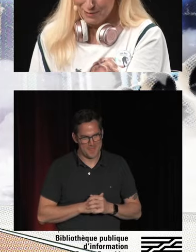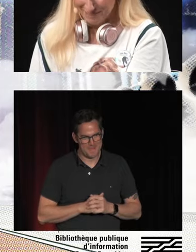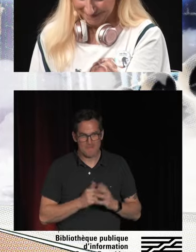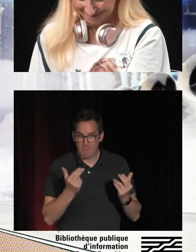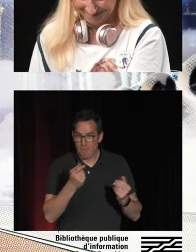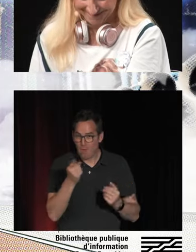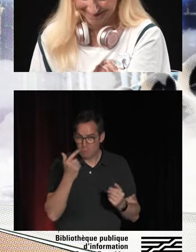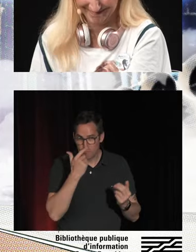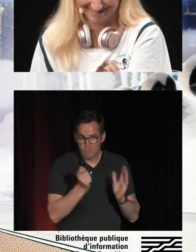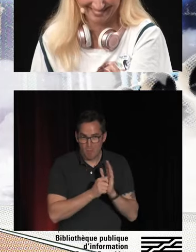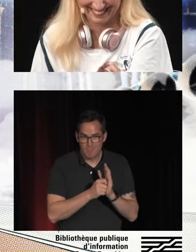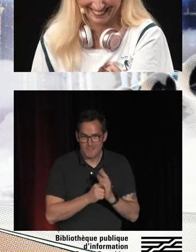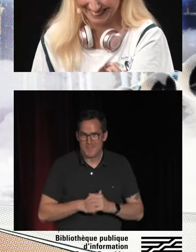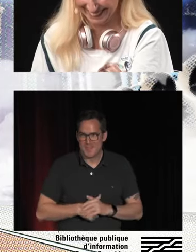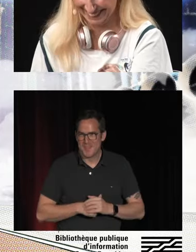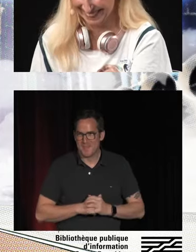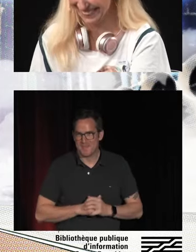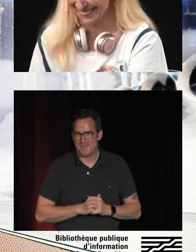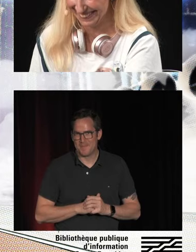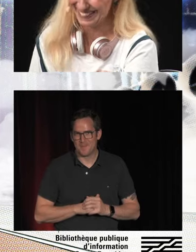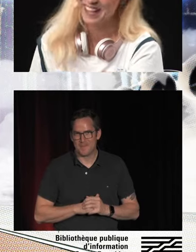Ça va, vous ?